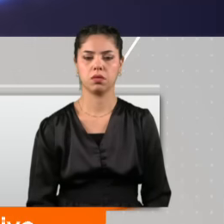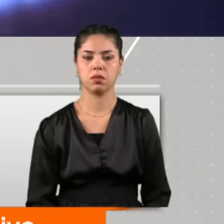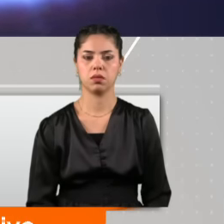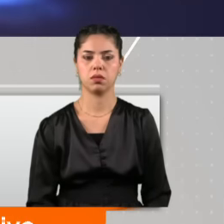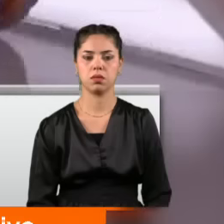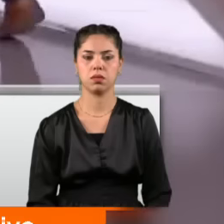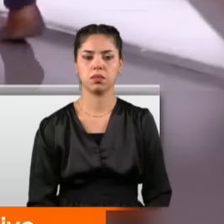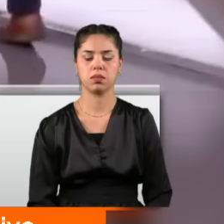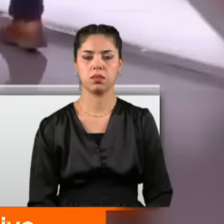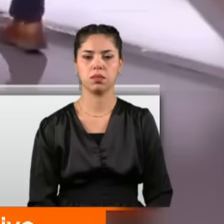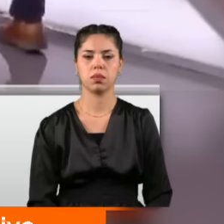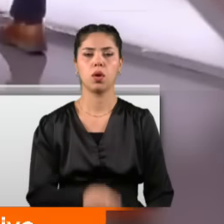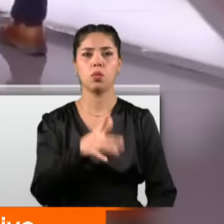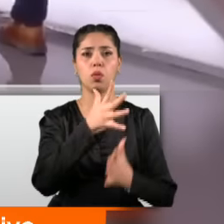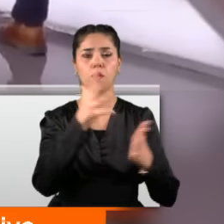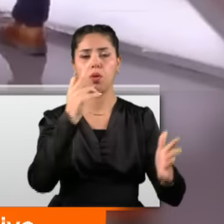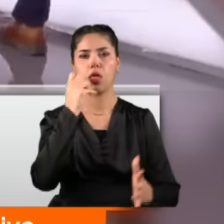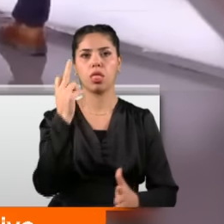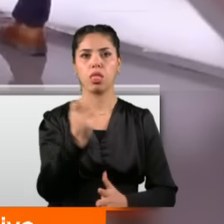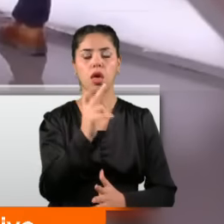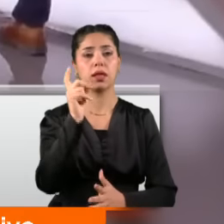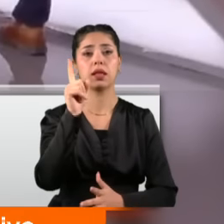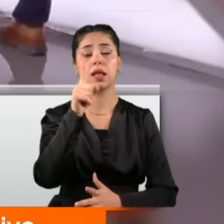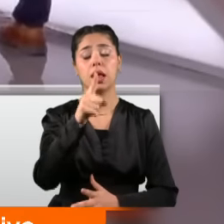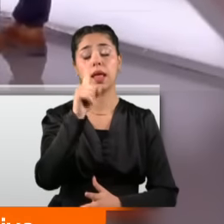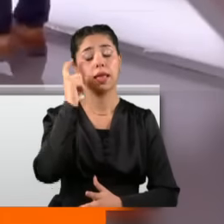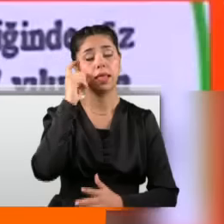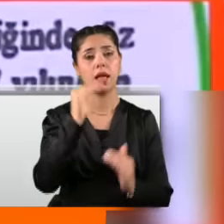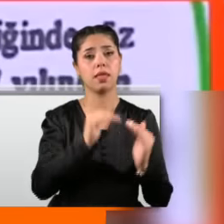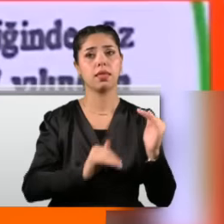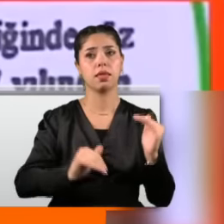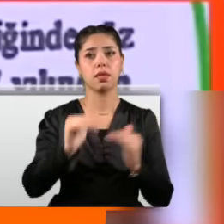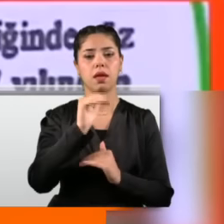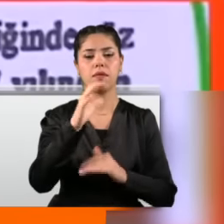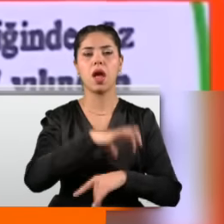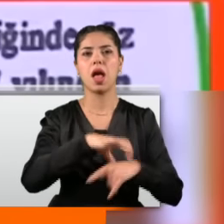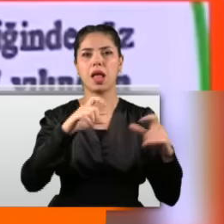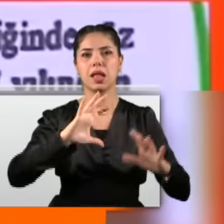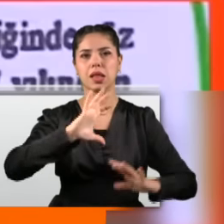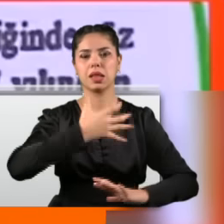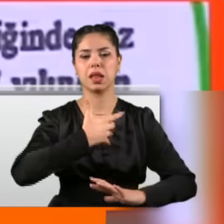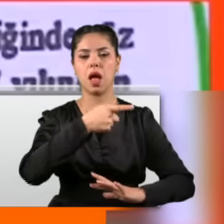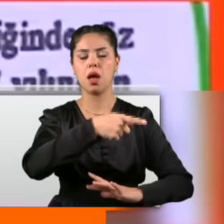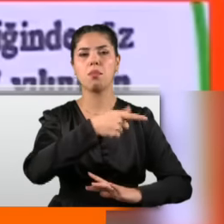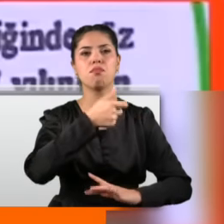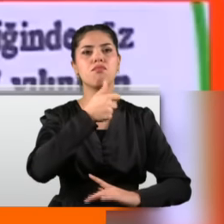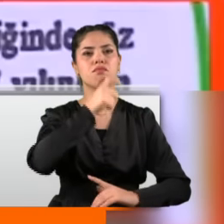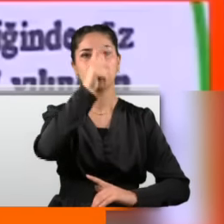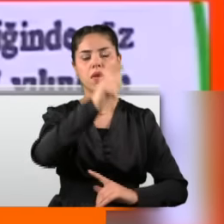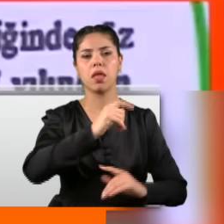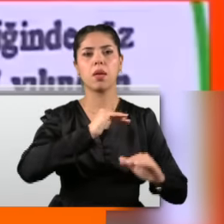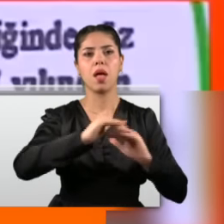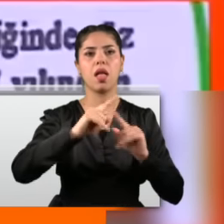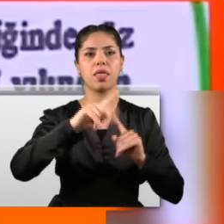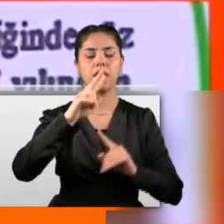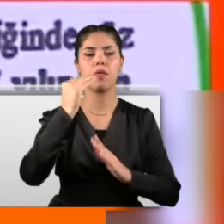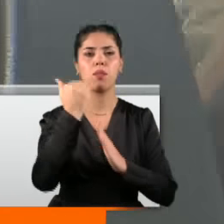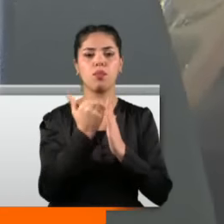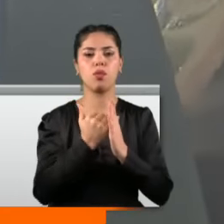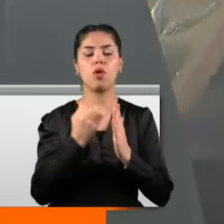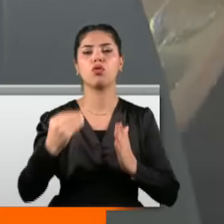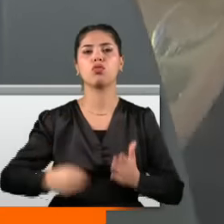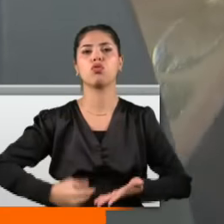milyon TL'dir. Bu büyük vurgun aslında iddianın da ötesinde. Çünkü hastane sahibi Seçim Öztürk Halk TV yayınında suçlamaları